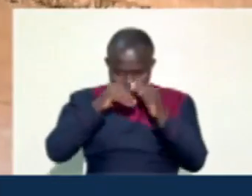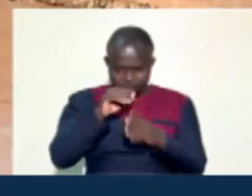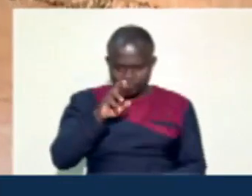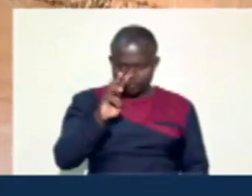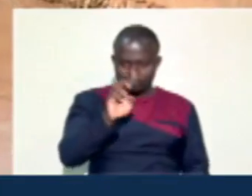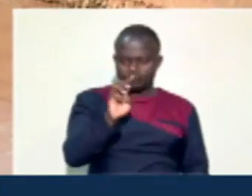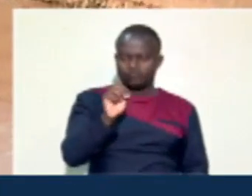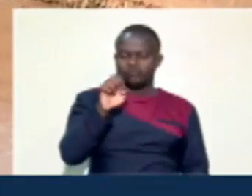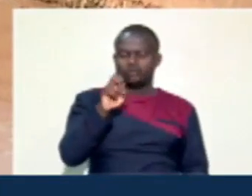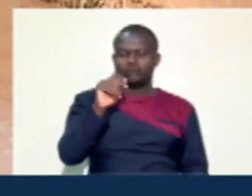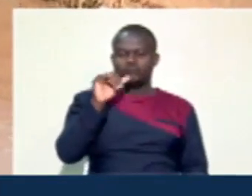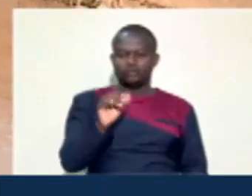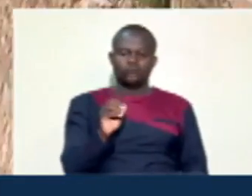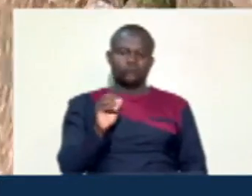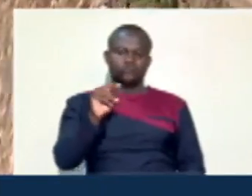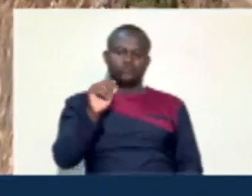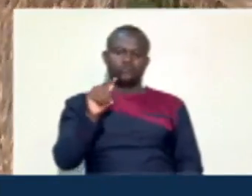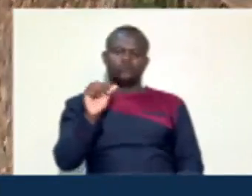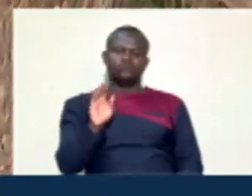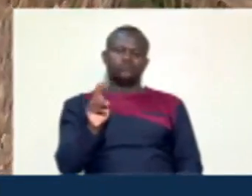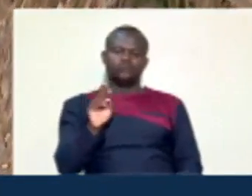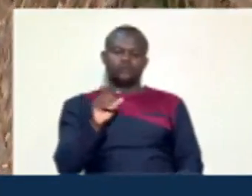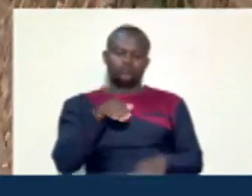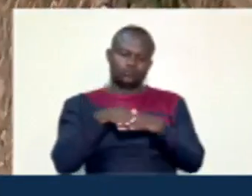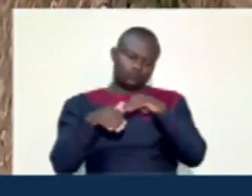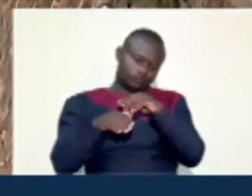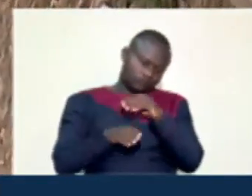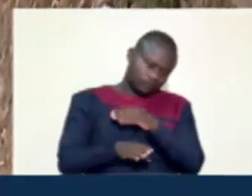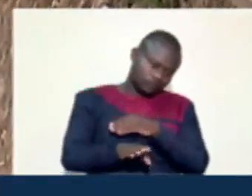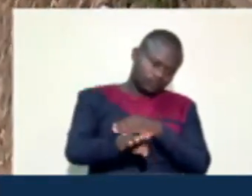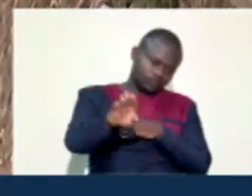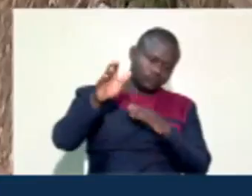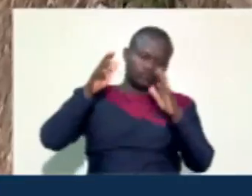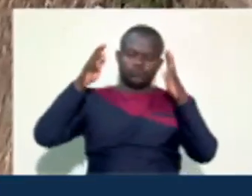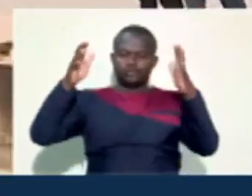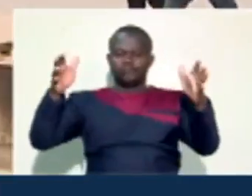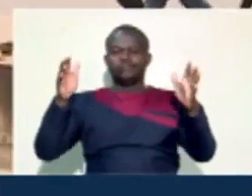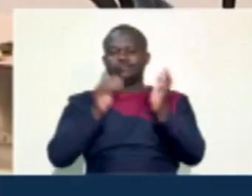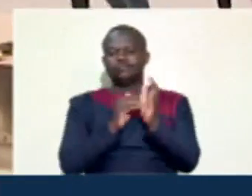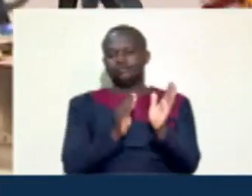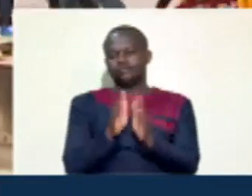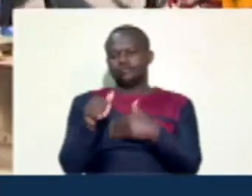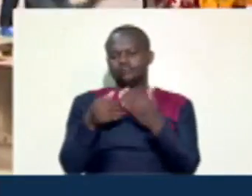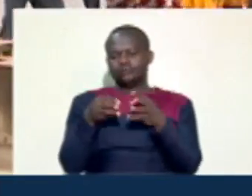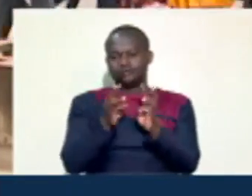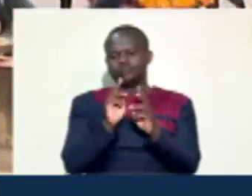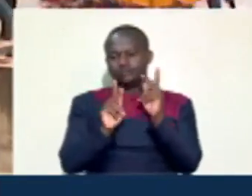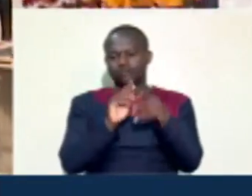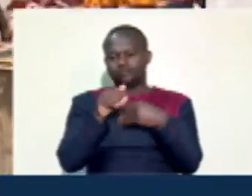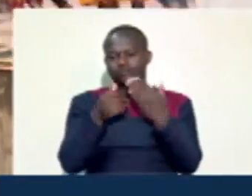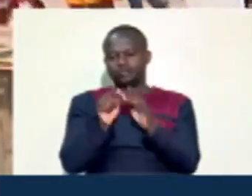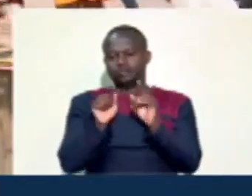Rwezamenyo, Nyakabanda abashe kuba yamanuka muri ruhurura nini tugiye kugira ngari. Hateganyijwe uburyo cy'abantu